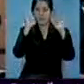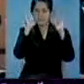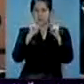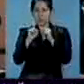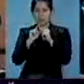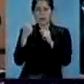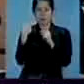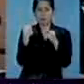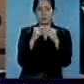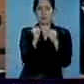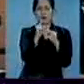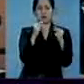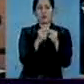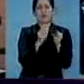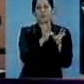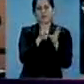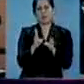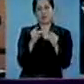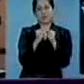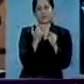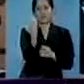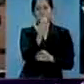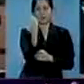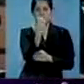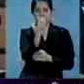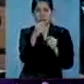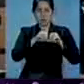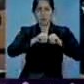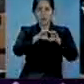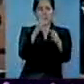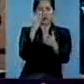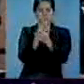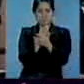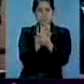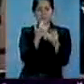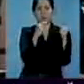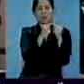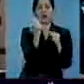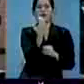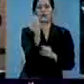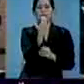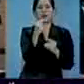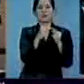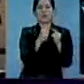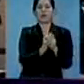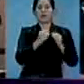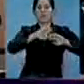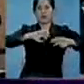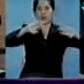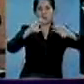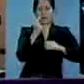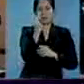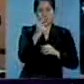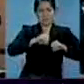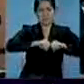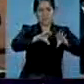ถ่ายทอดเสียงให้ออกเฉพาะข่าวของรัฐบาลด้านเดียวนั้นเราก็เห็นเหตุการณ์ที่เกิดที่ประเ